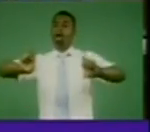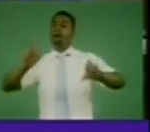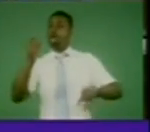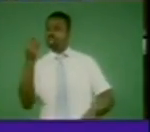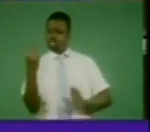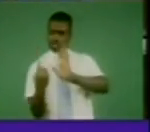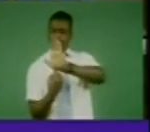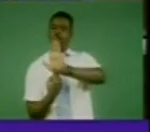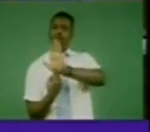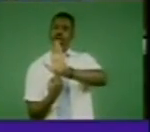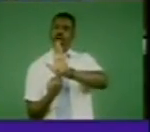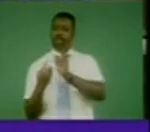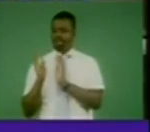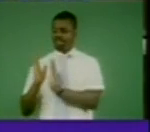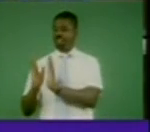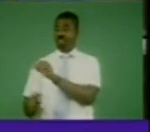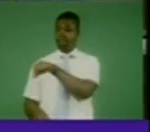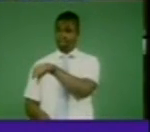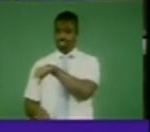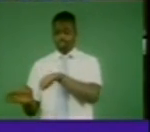Sura ya pili